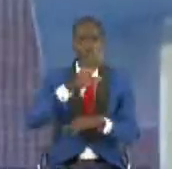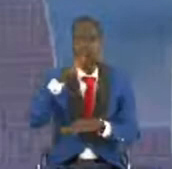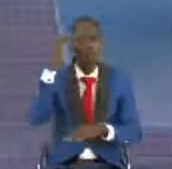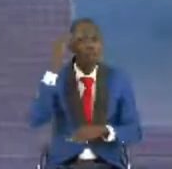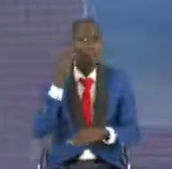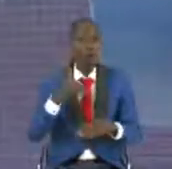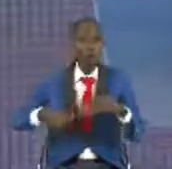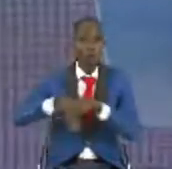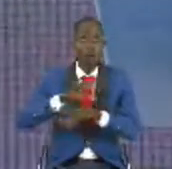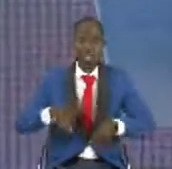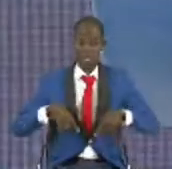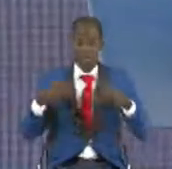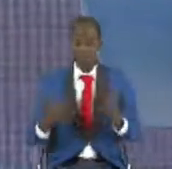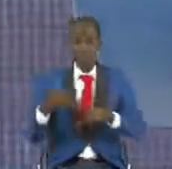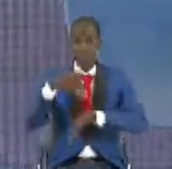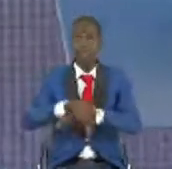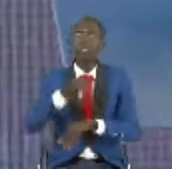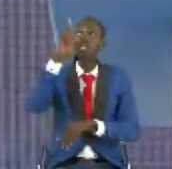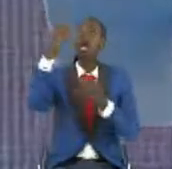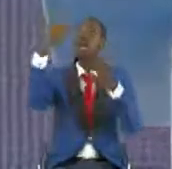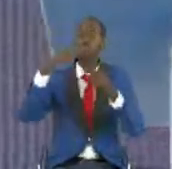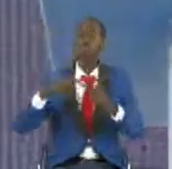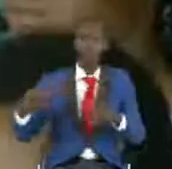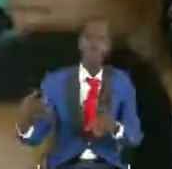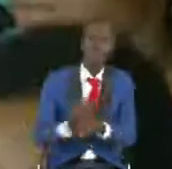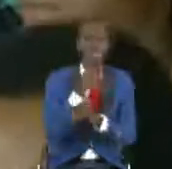dessus, ce soir, il vient tout porter.